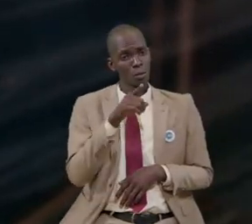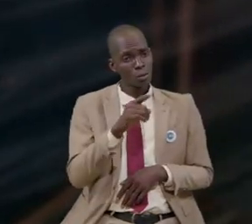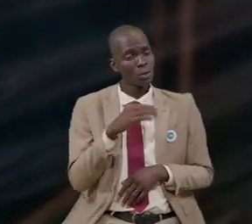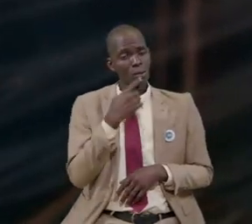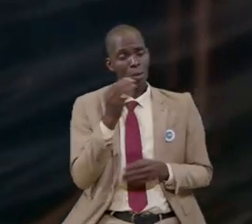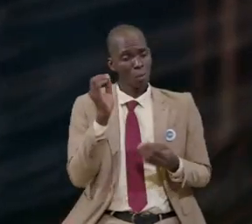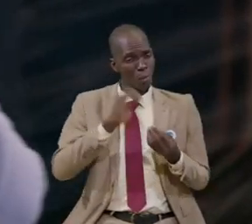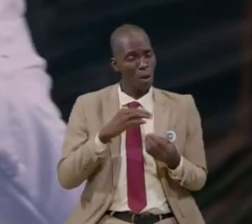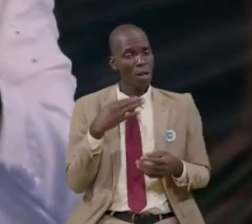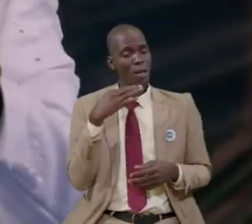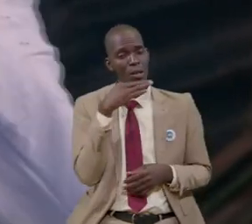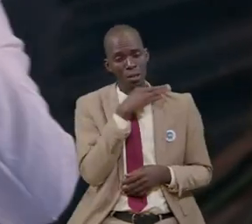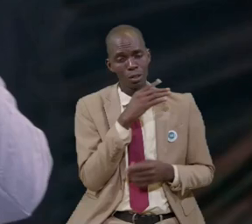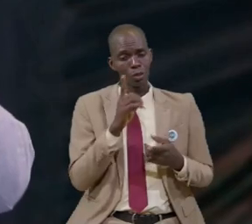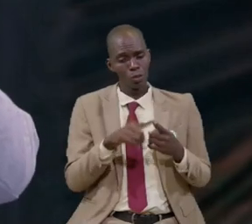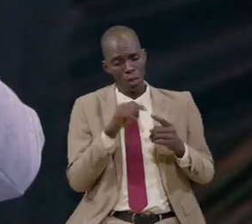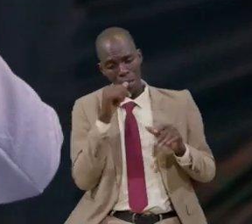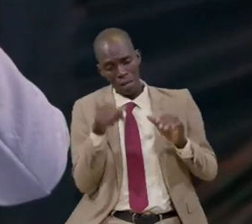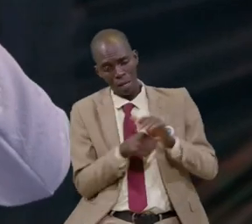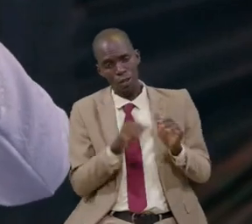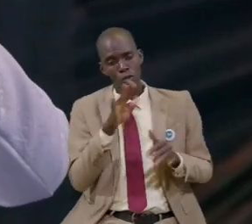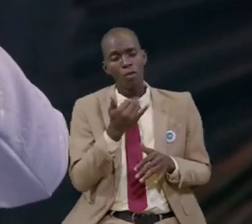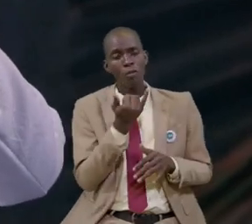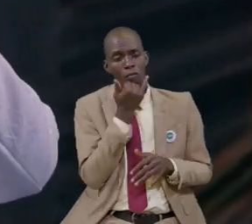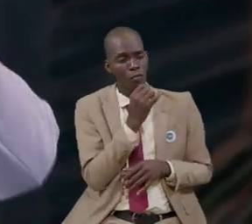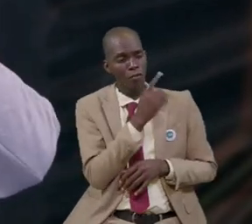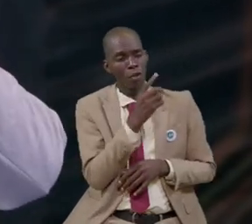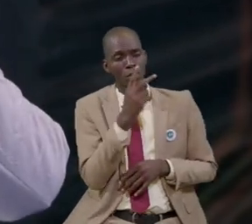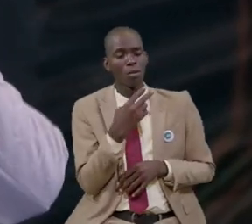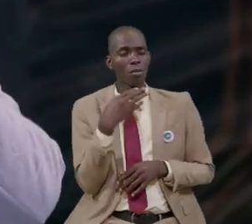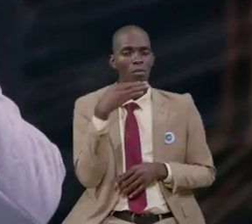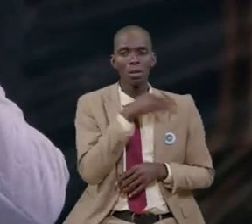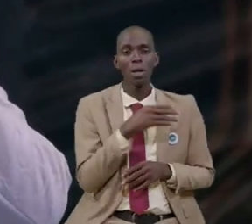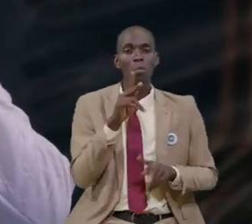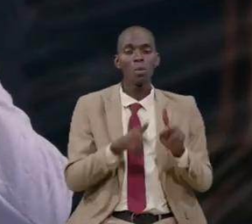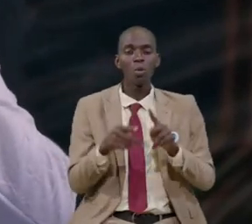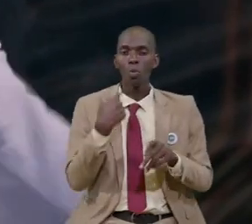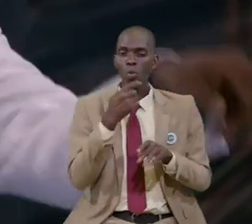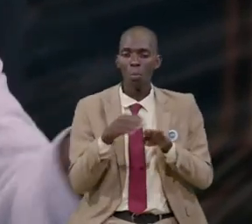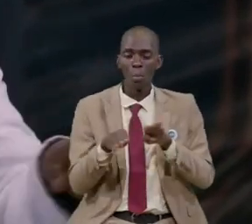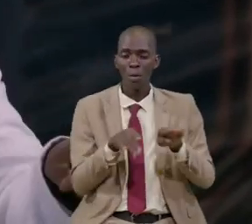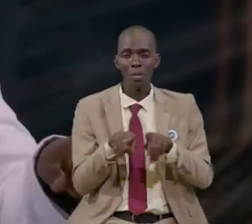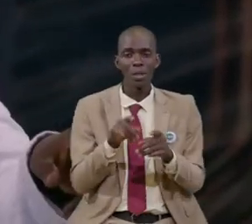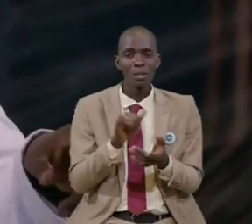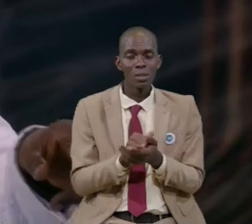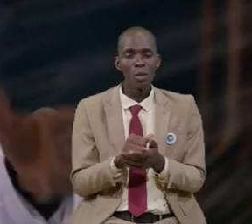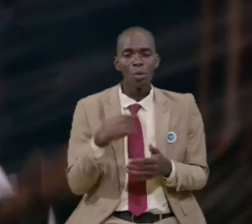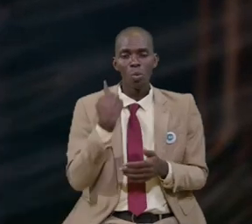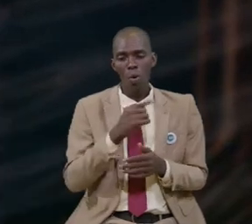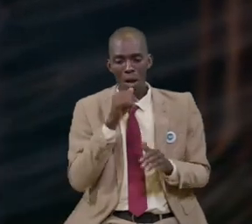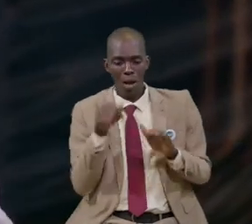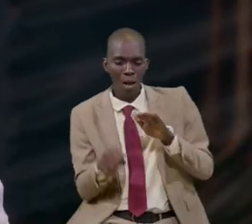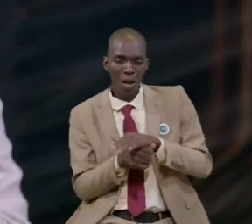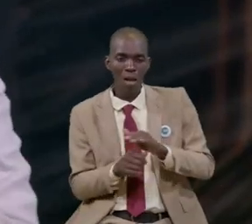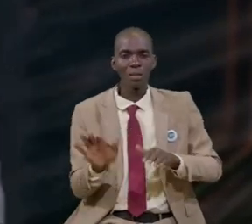troisième mensonge pour couvrir le premier et le deuxième. Les gens qui vivent comme ça, qui couvrent